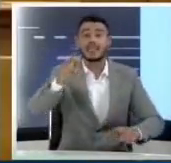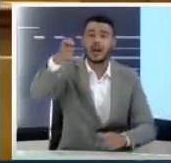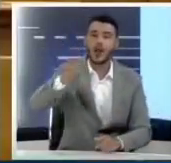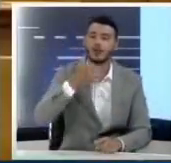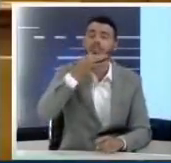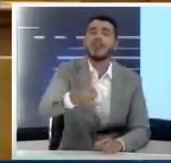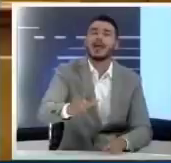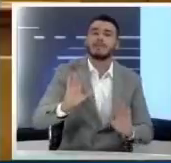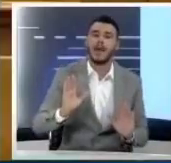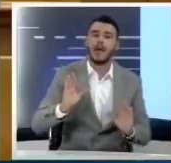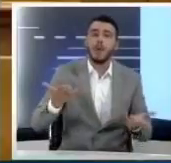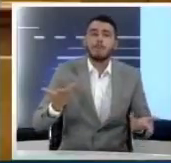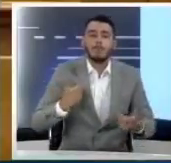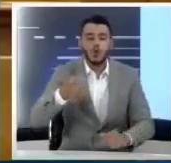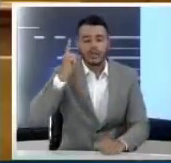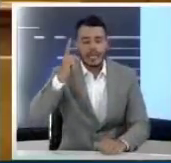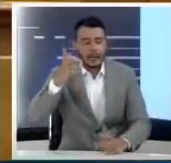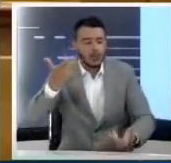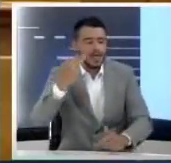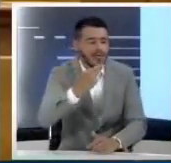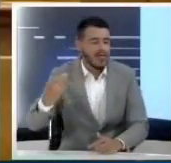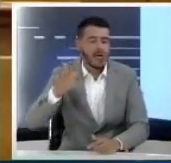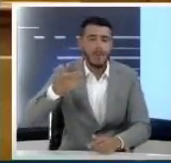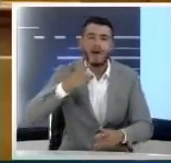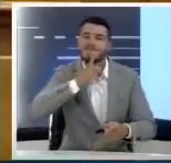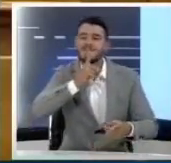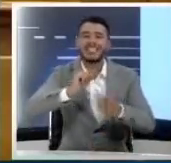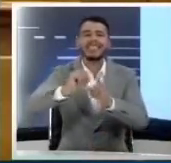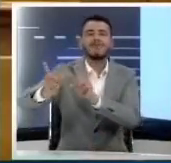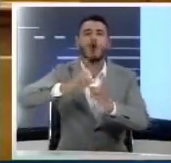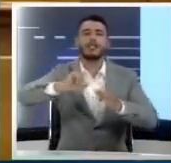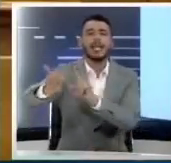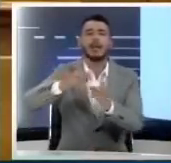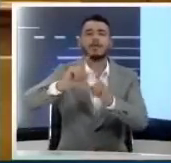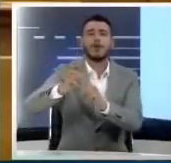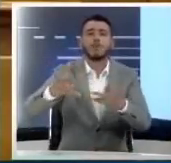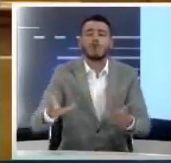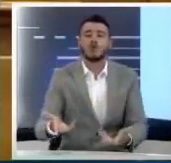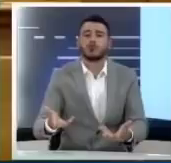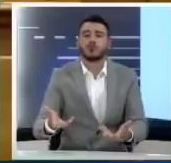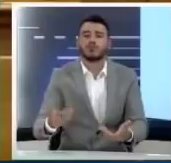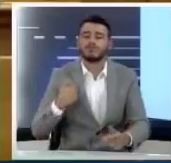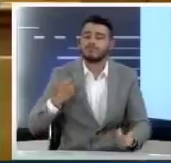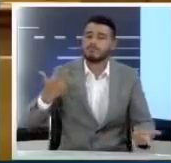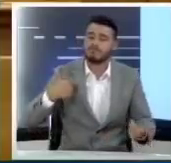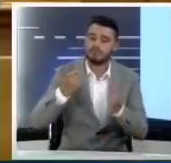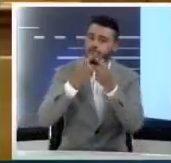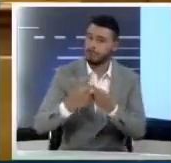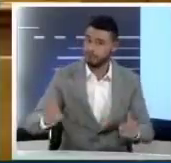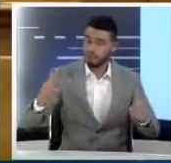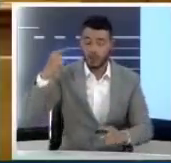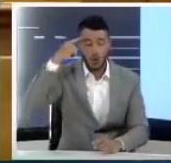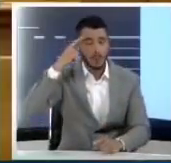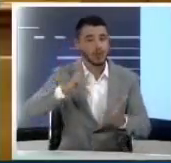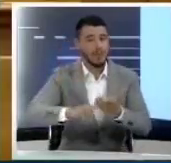Με τι κριτήρια? Πότε τα βάζουμε? Νομίζω ότι μπορεί να είμαι καθαρός γι' αυτό. Πρέπει να τα βάζουμε